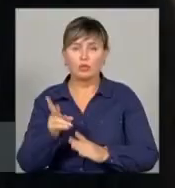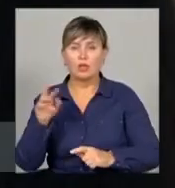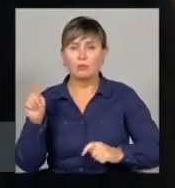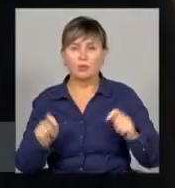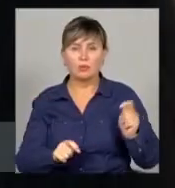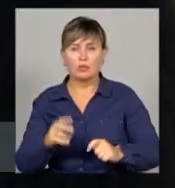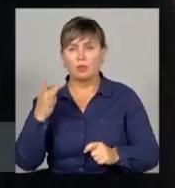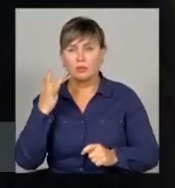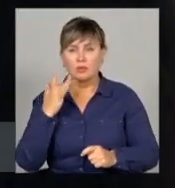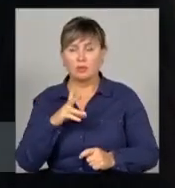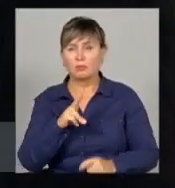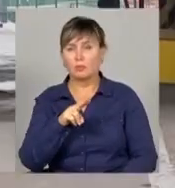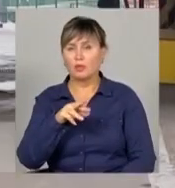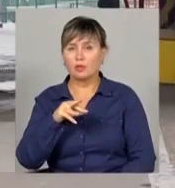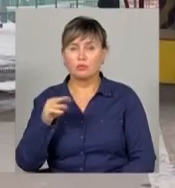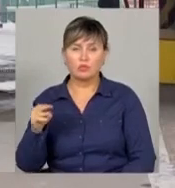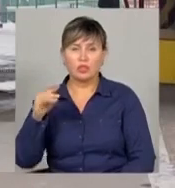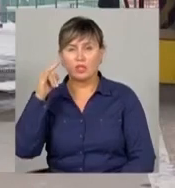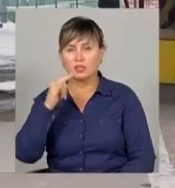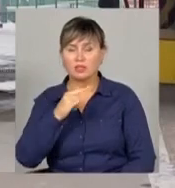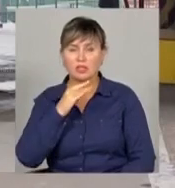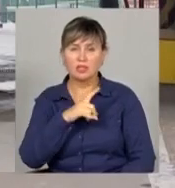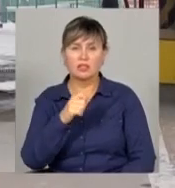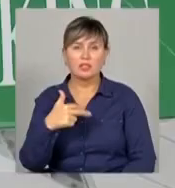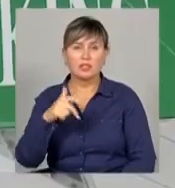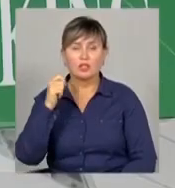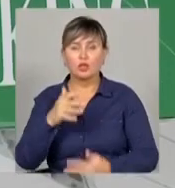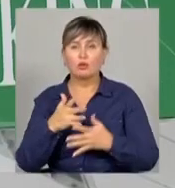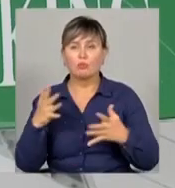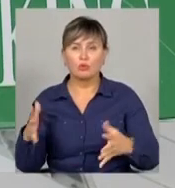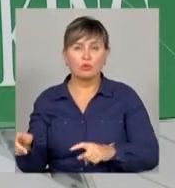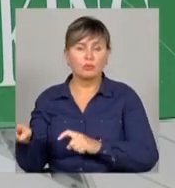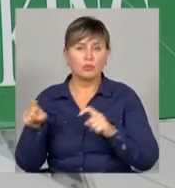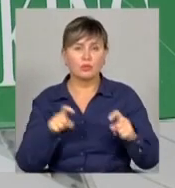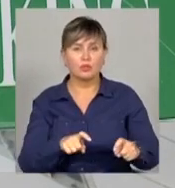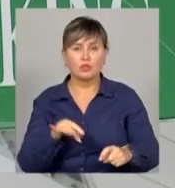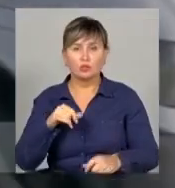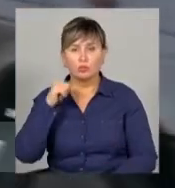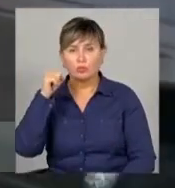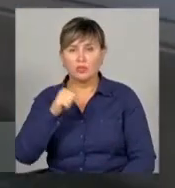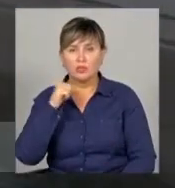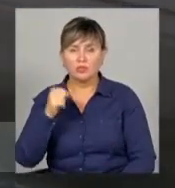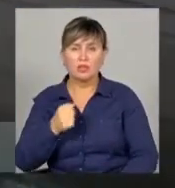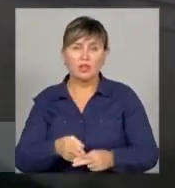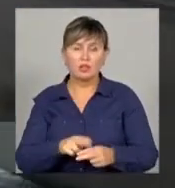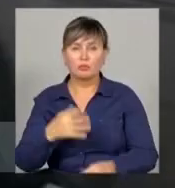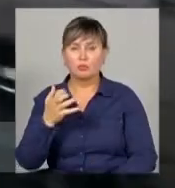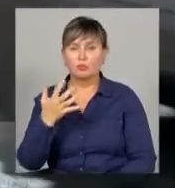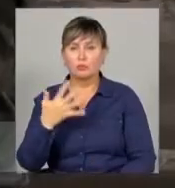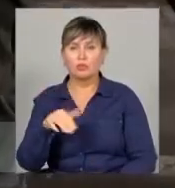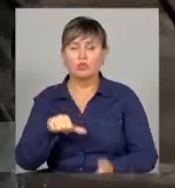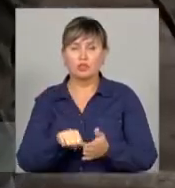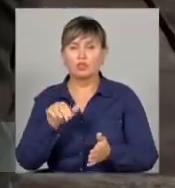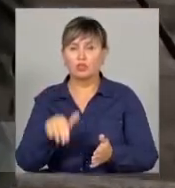пребывающих на постоянное место жительства этнических казахов. За 30 лет больше всего переселенцев приехало из Узбекистана. Это 556